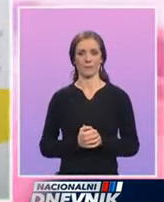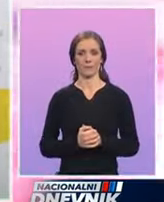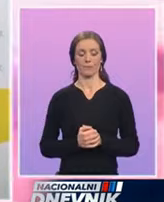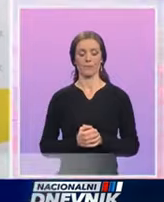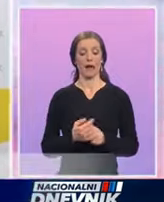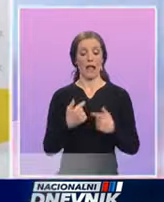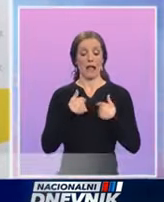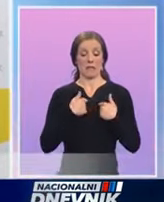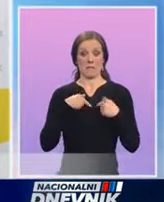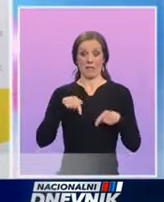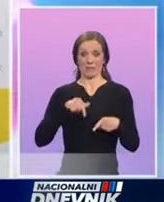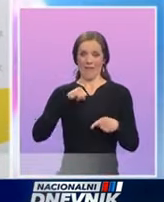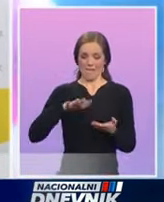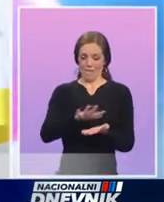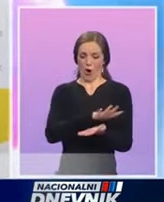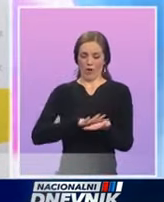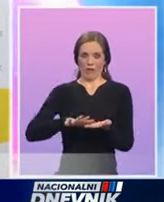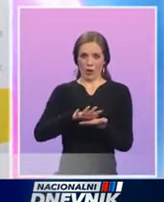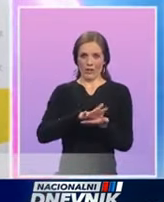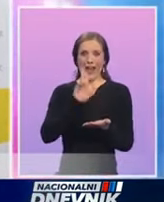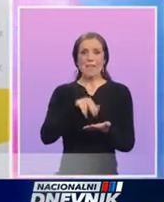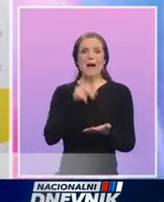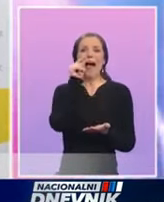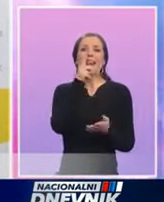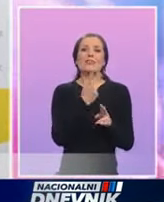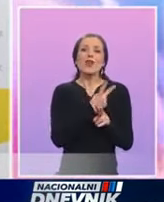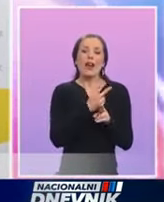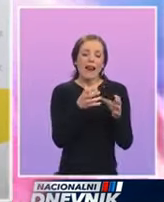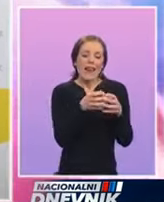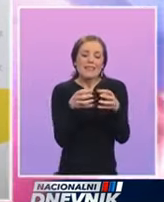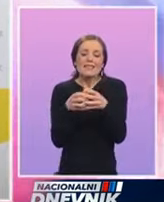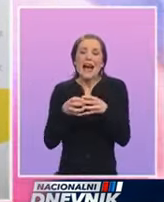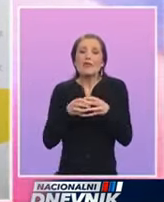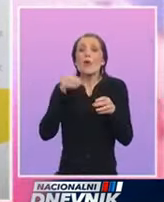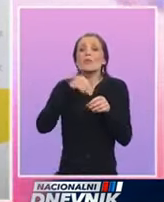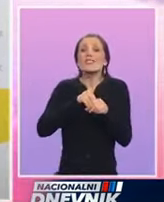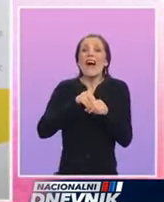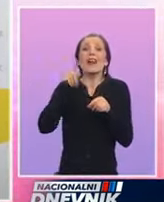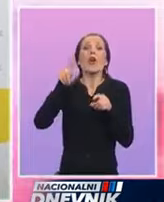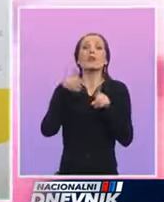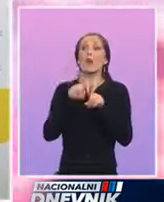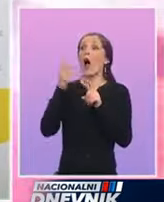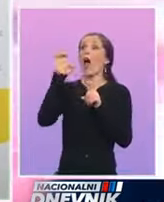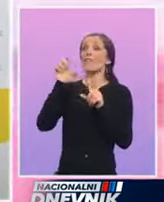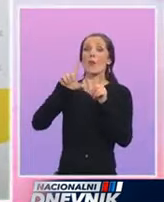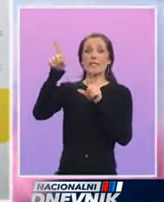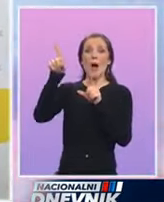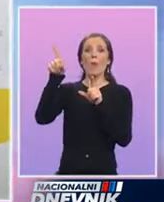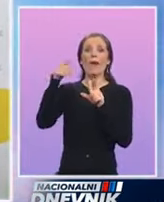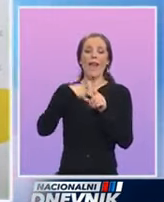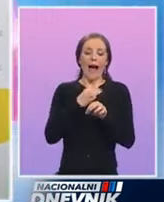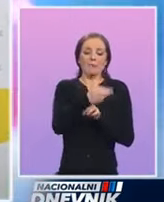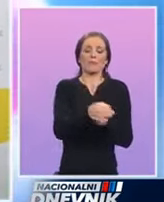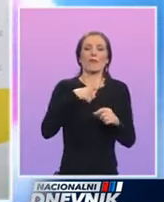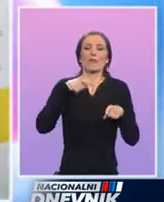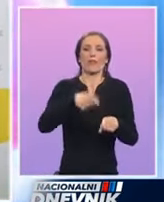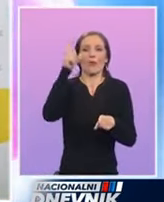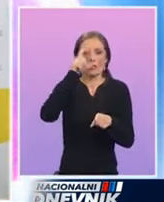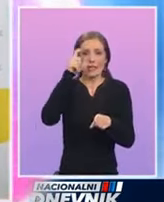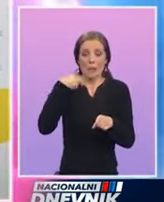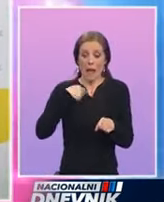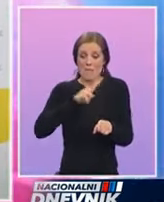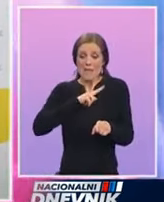Mi u Vojvodini imamo nacionalne zajednice koje su suštinski dijaspora Evropske unije. Mi već imamo, dakle, Evropsku